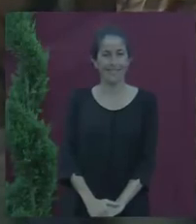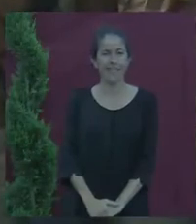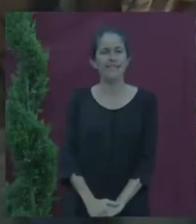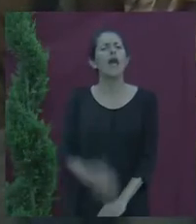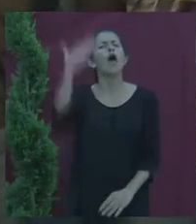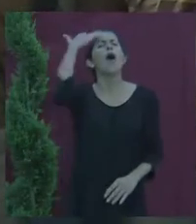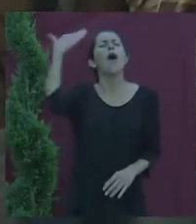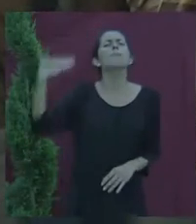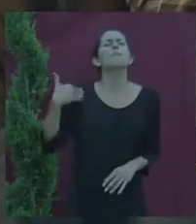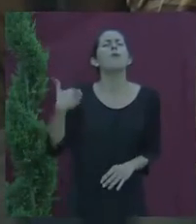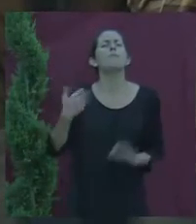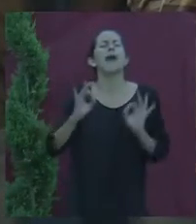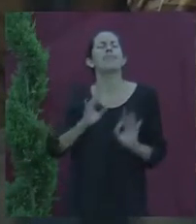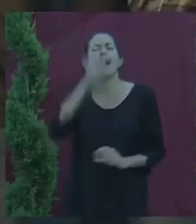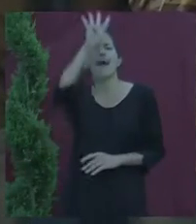Poble de Catalunya.